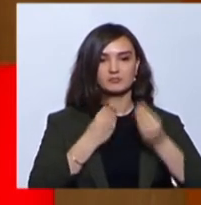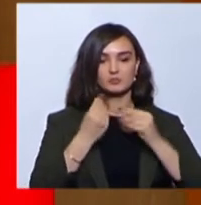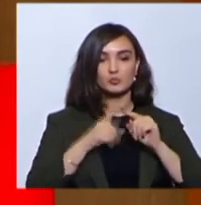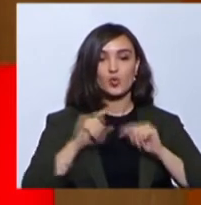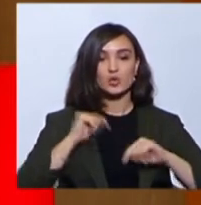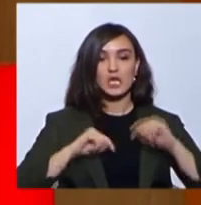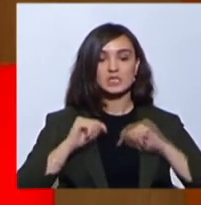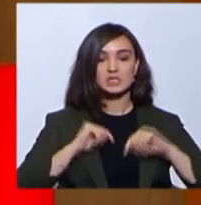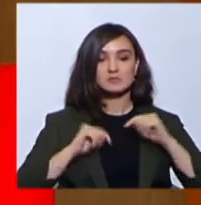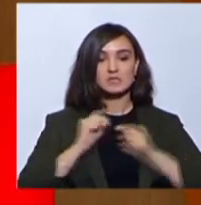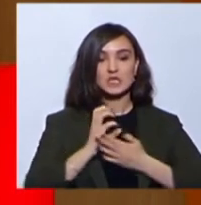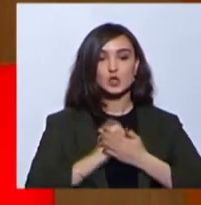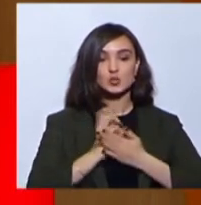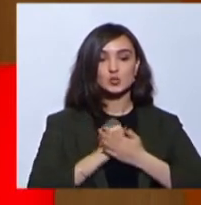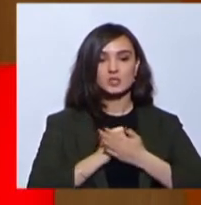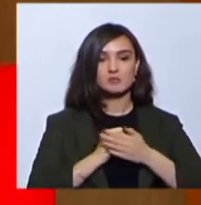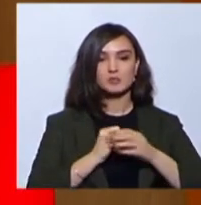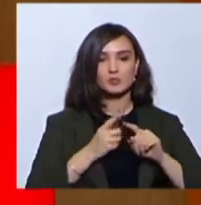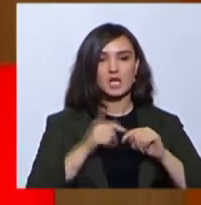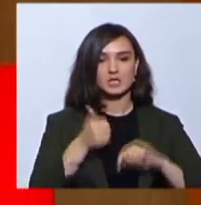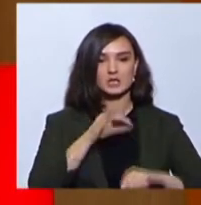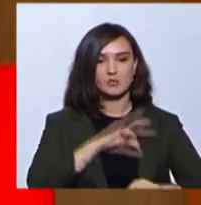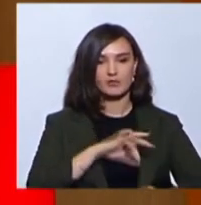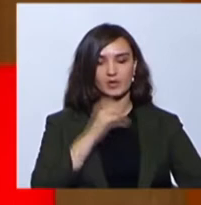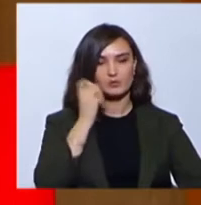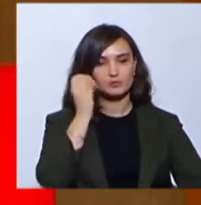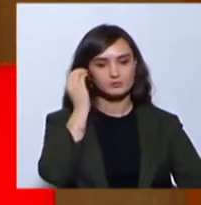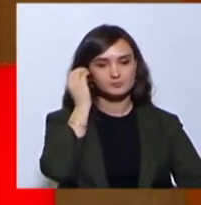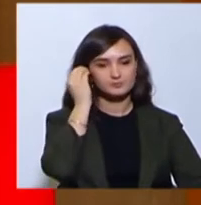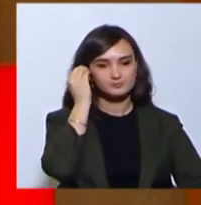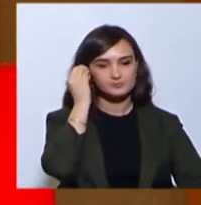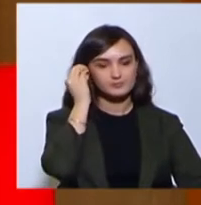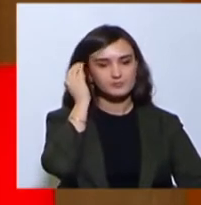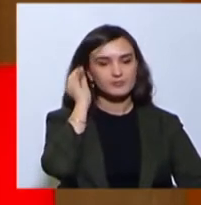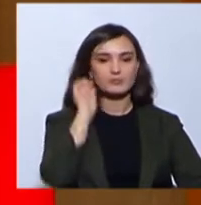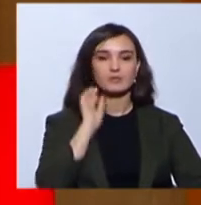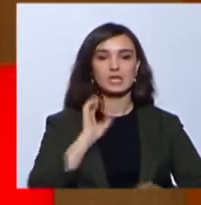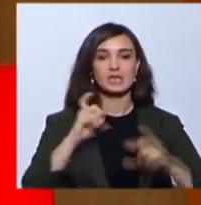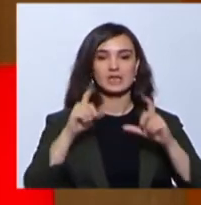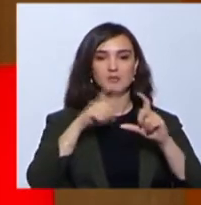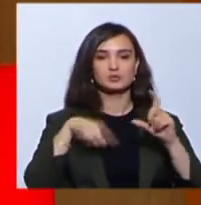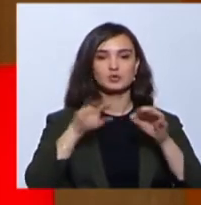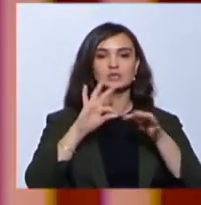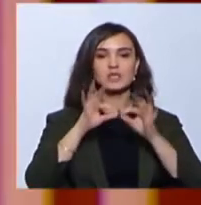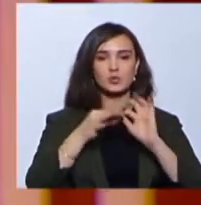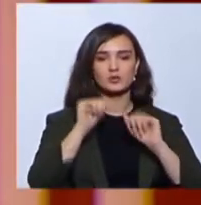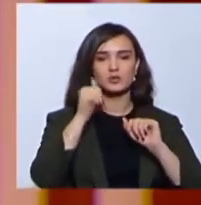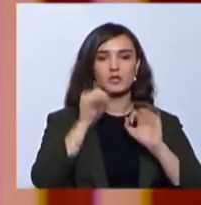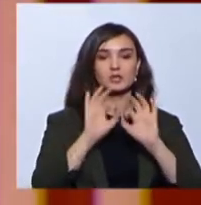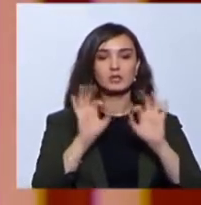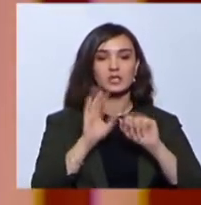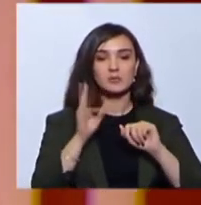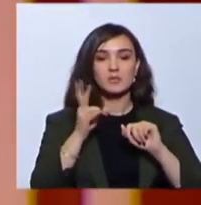ორგანიზმის რესურსები, შესაძლებლობები კარგად გამოვიყენოთ. და ამ შემთხვევაში თეფშზე მე დეტალურად ხოლმე გესაუბრებით,